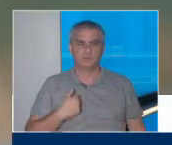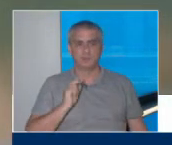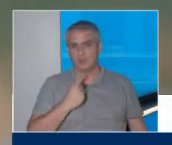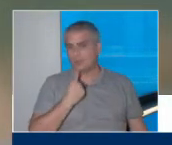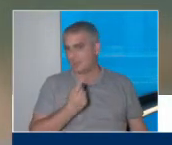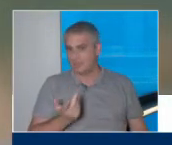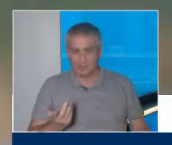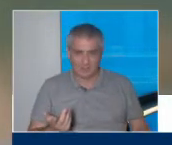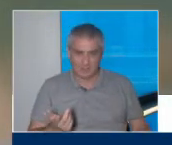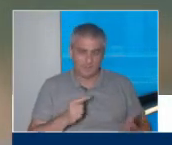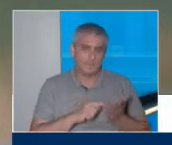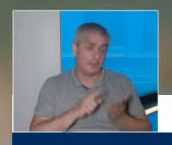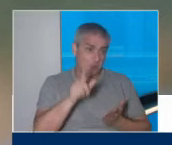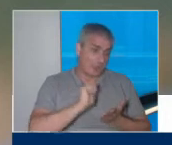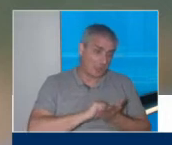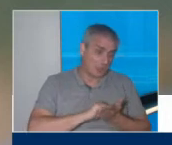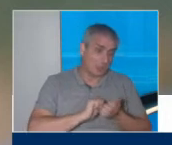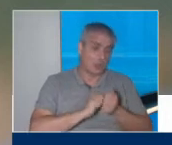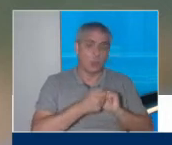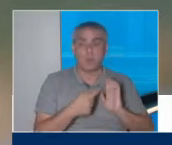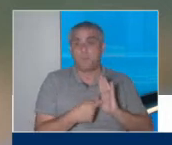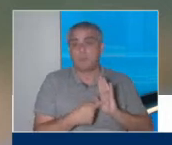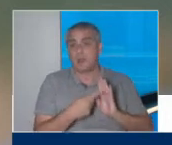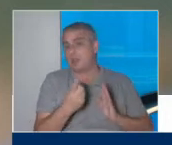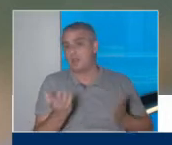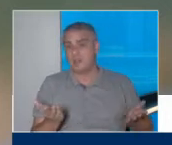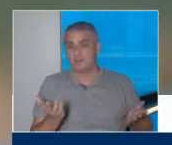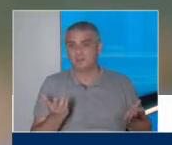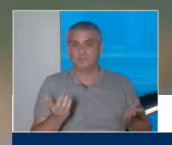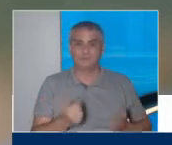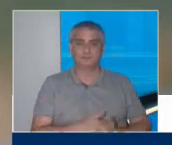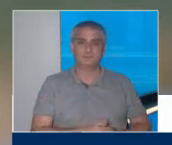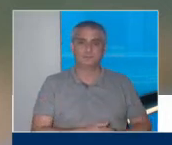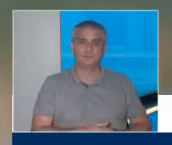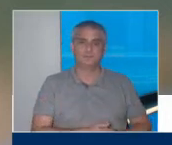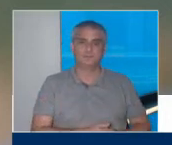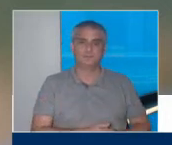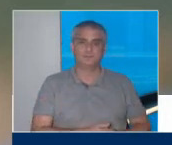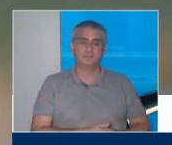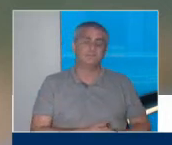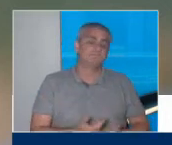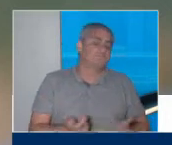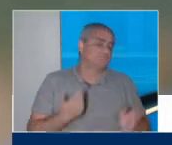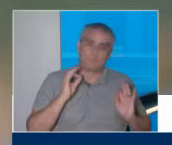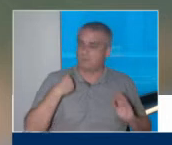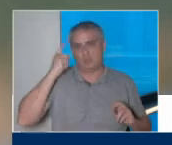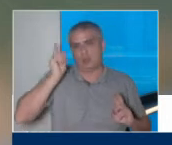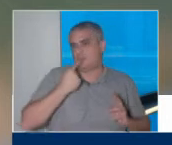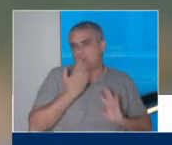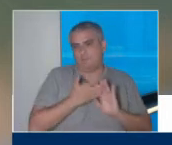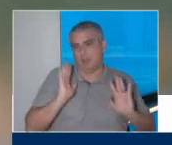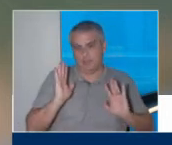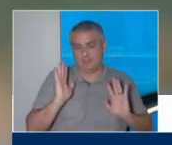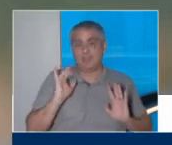לך אם באמת בגלל שהוא עיתונאי, או בגלל שאיזושהי לא יודע באמת מה להגיד לך, אבל מה